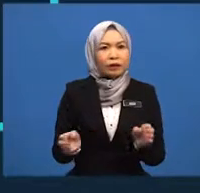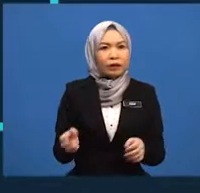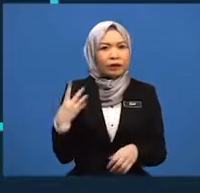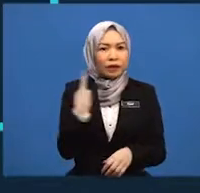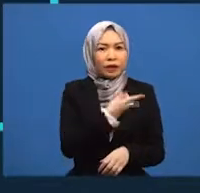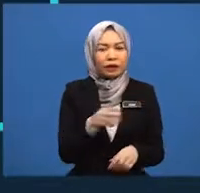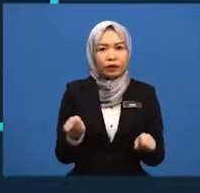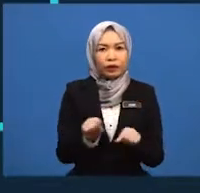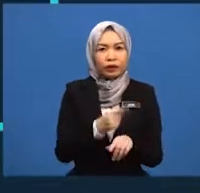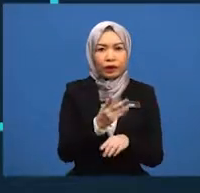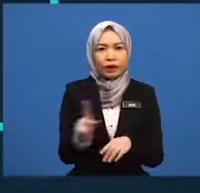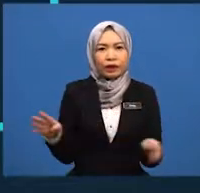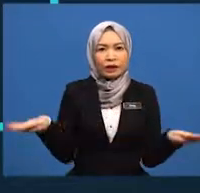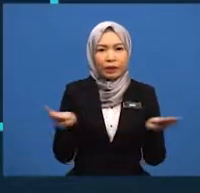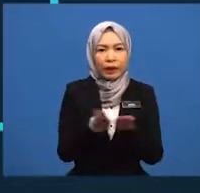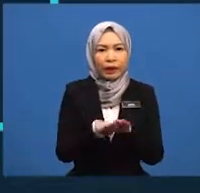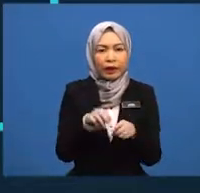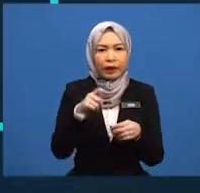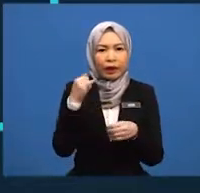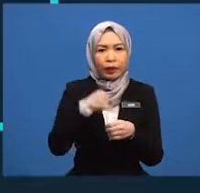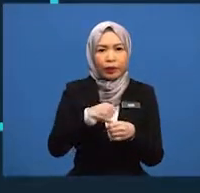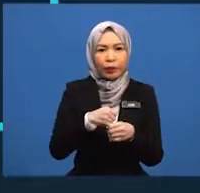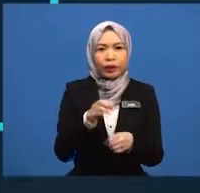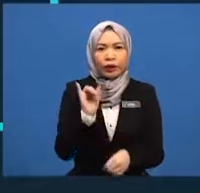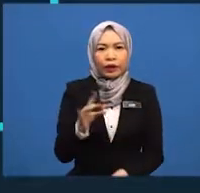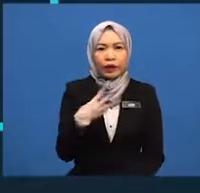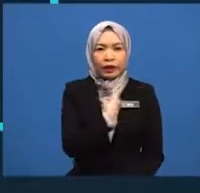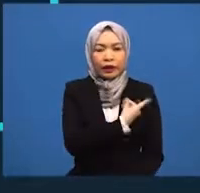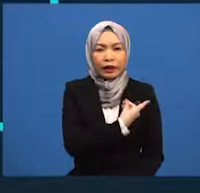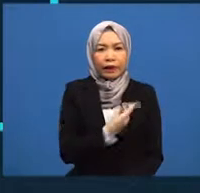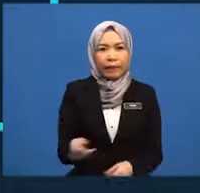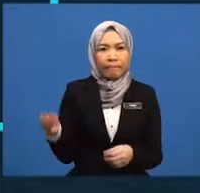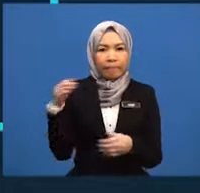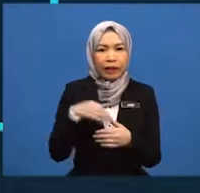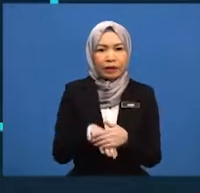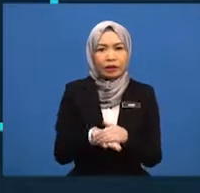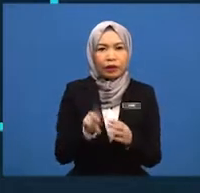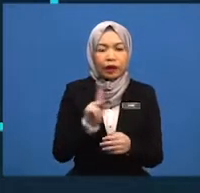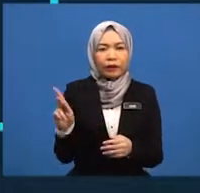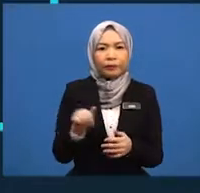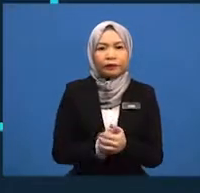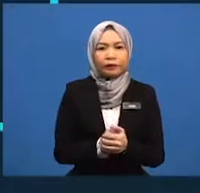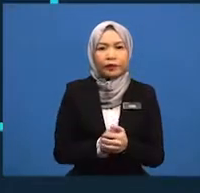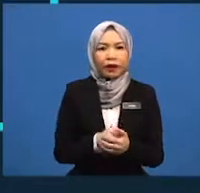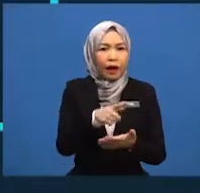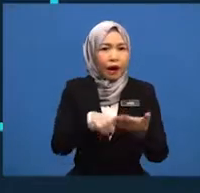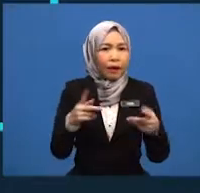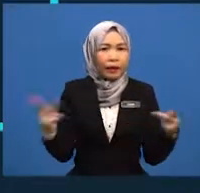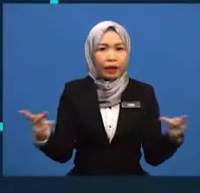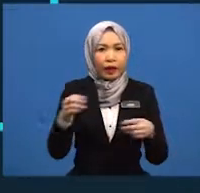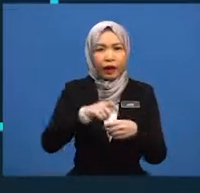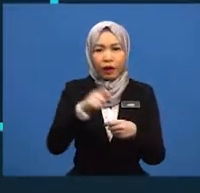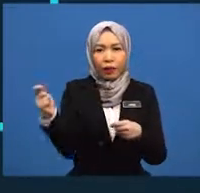yang dimasukkan. Cuba murid-murid fikirkan, apakah output yang akan terhasil?